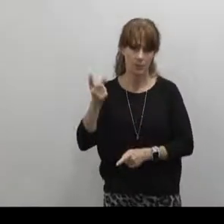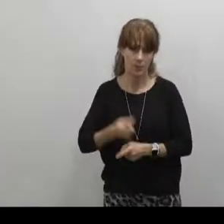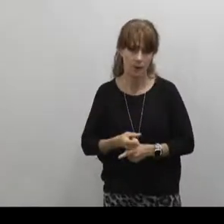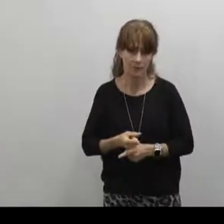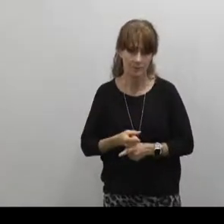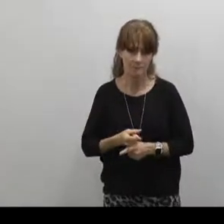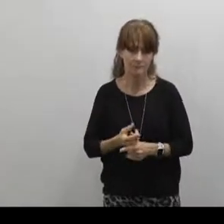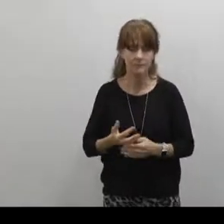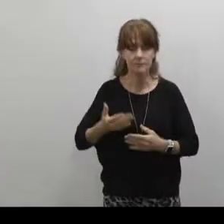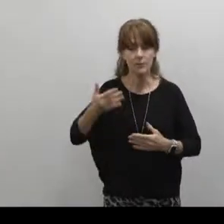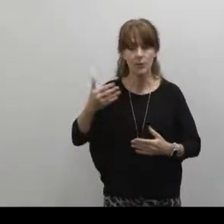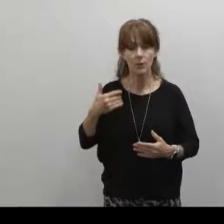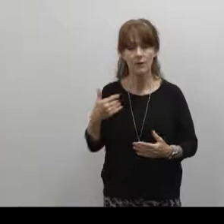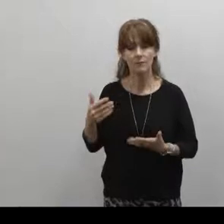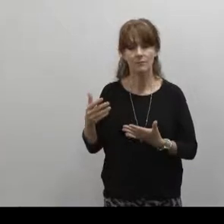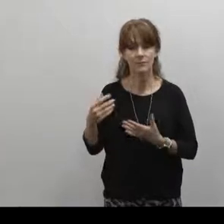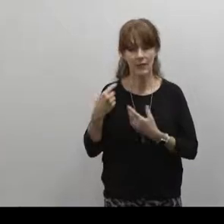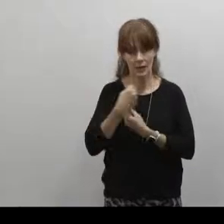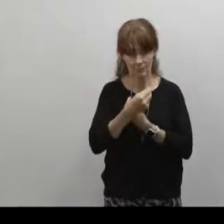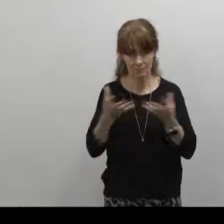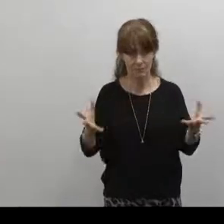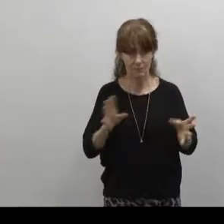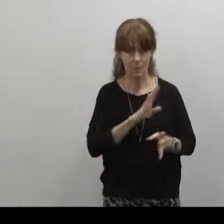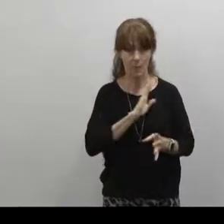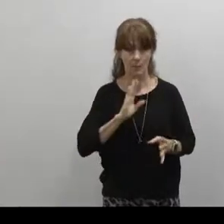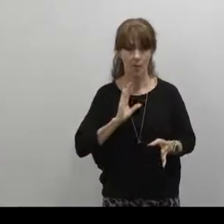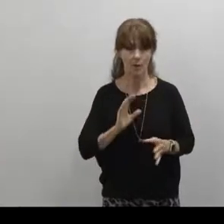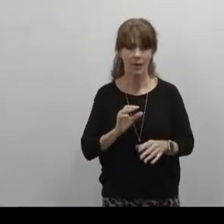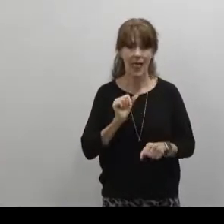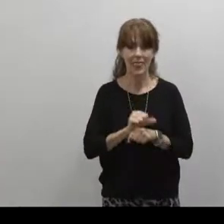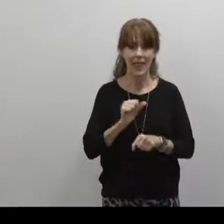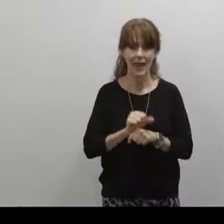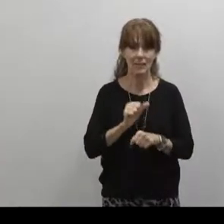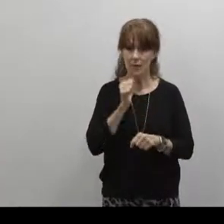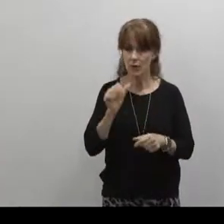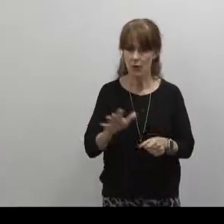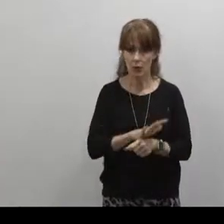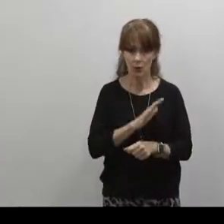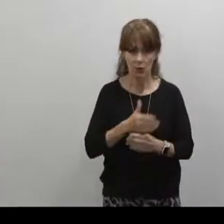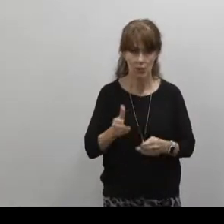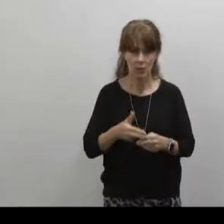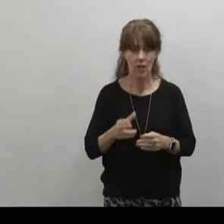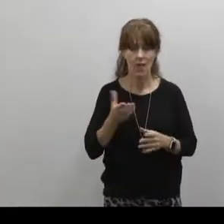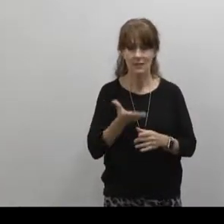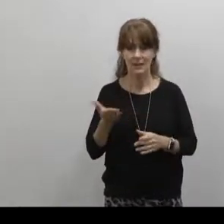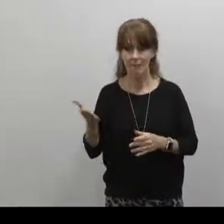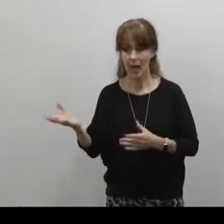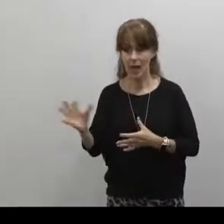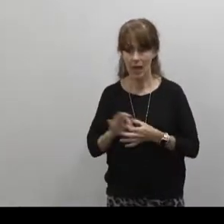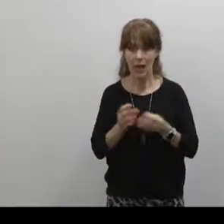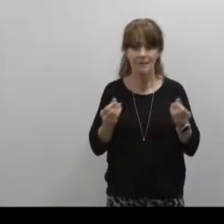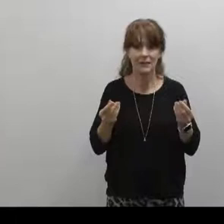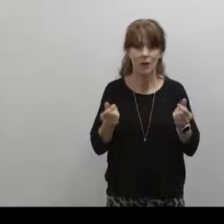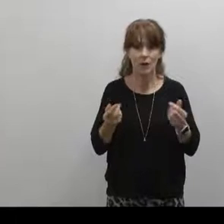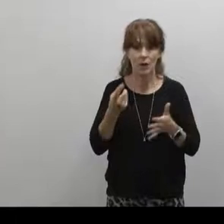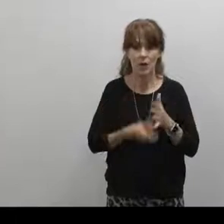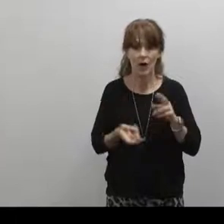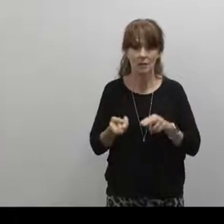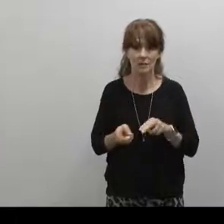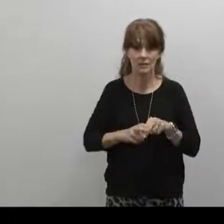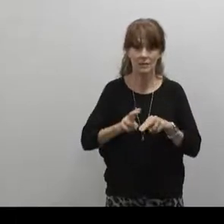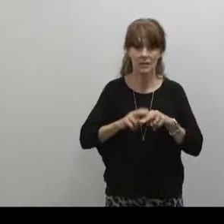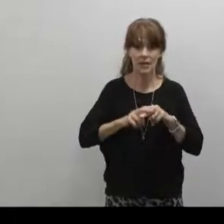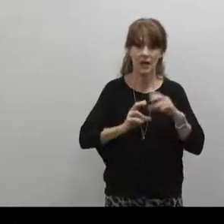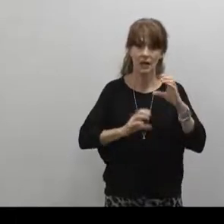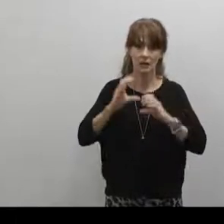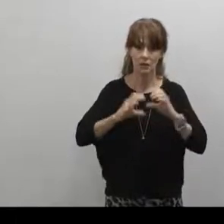vậy để thà của cao nó cứ thà về chụp thay nó về công ta lang tới thì đây thà ta thay chân nó ha hay chụp